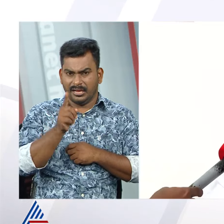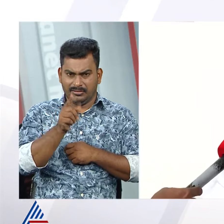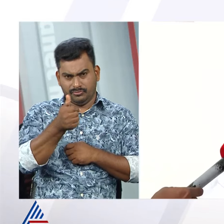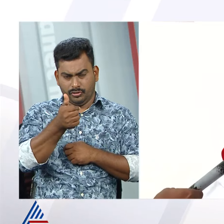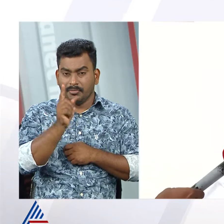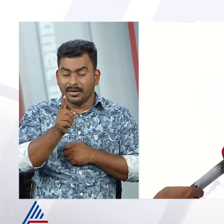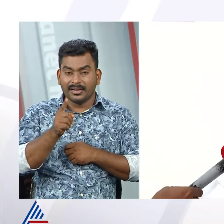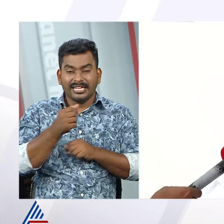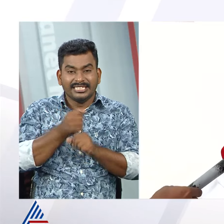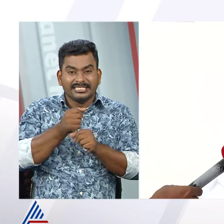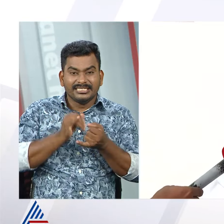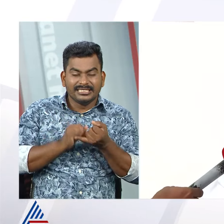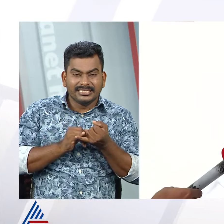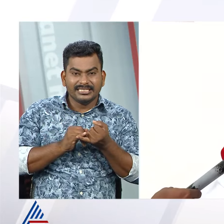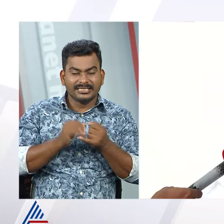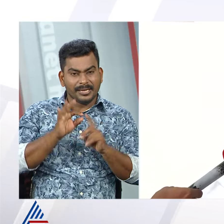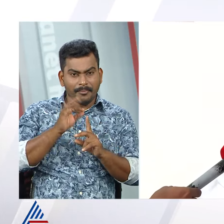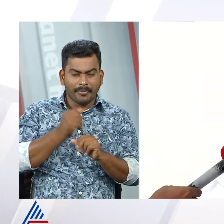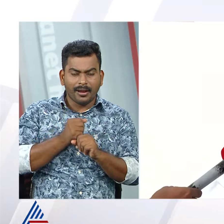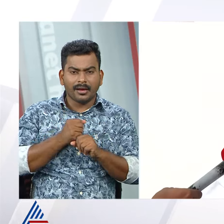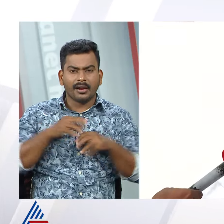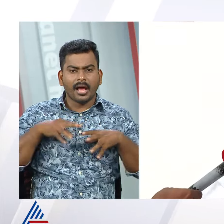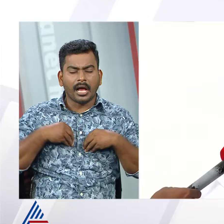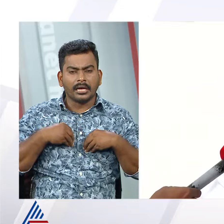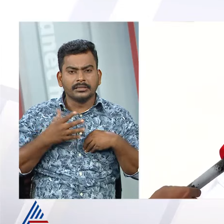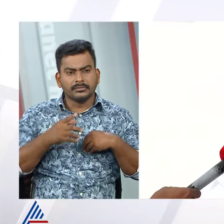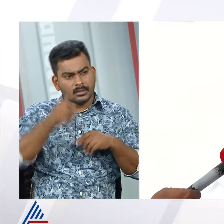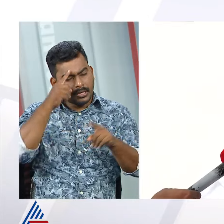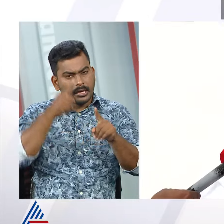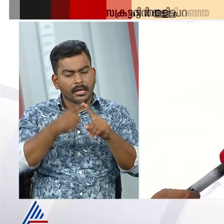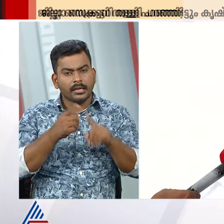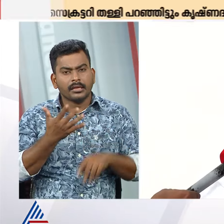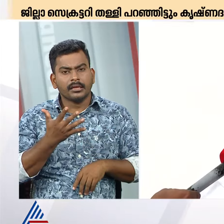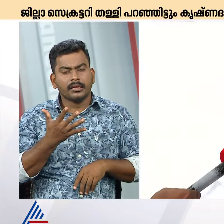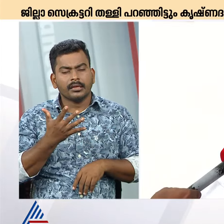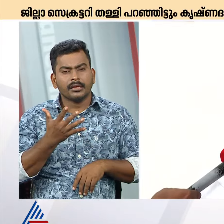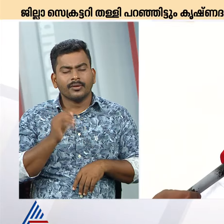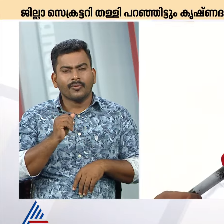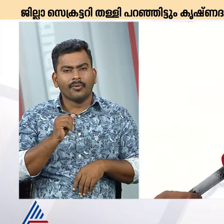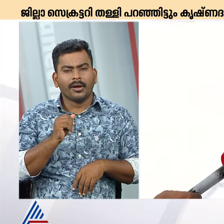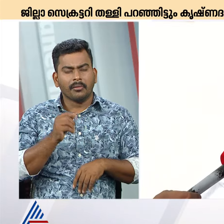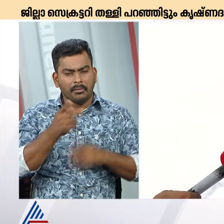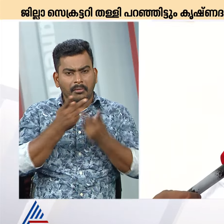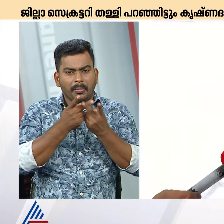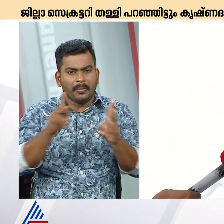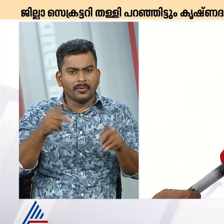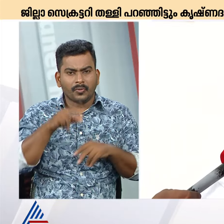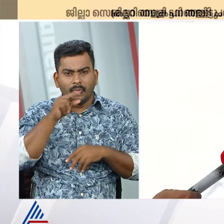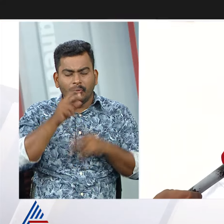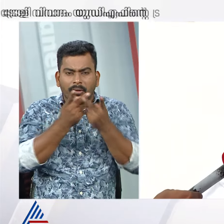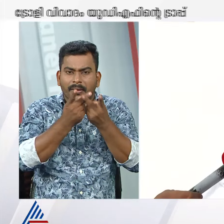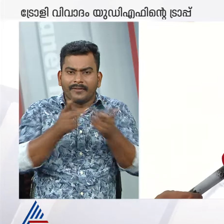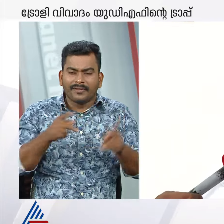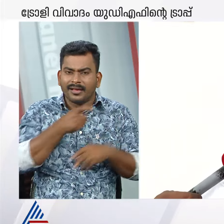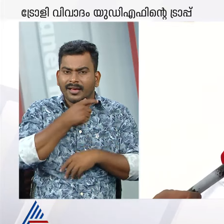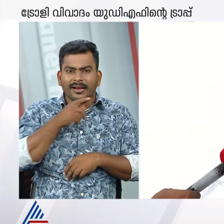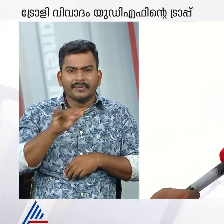ജില്ലാ സെക്രട്ടറി പറഞ്ഞു യു ഡി എഫ് ഇവിടെ തെളിവില്ലാത്ത ഈന്തപ്പഴവും ബിരിയാണി ചെമ്പൊക്കെ ചർച്ചയാക്കിയിട്ടില്ല. പിന്നെ ഈ വിഷയം ചർച്ച ചെയ്യുന്നതിൽ എന്താണ് കുഴപ്പം എന്നാണ്